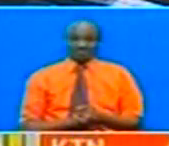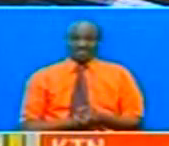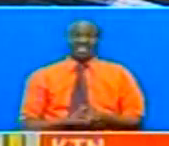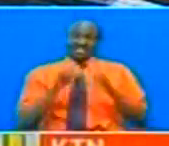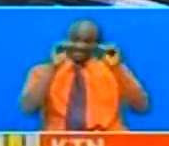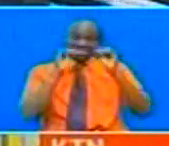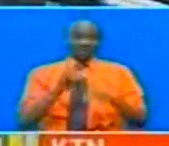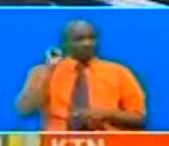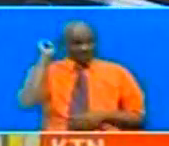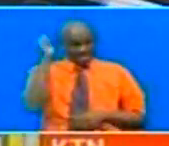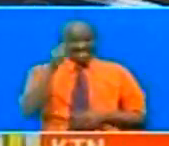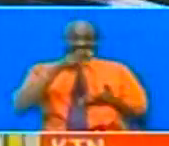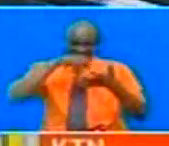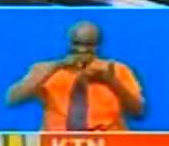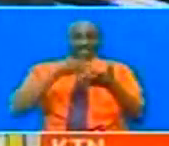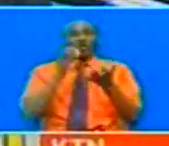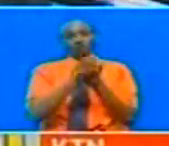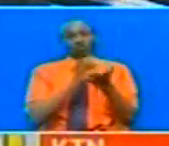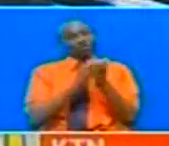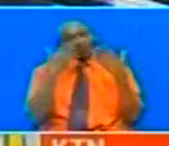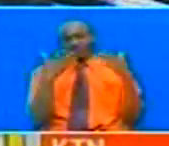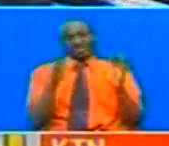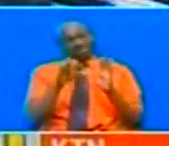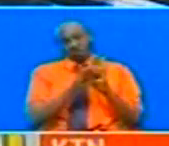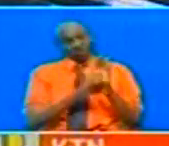Teachers of Kenya have read the constitution.